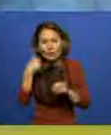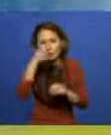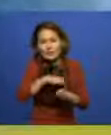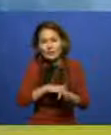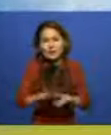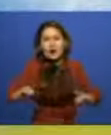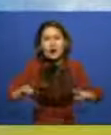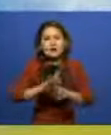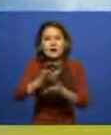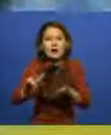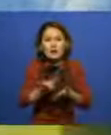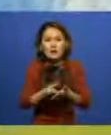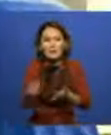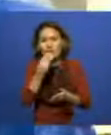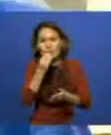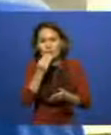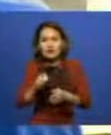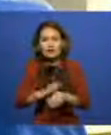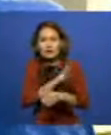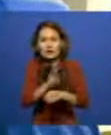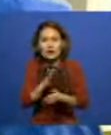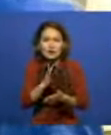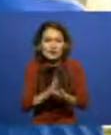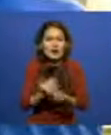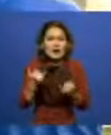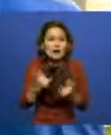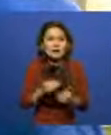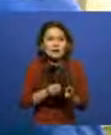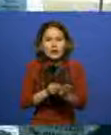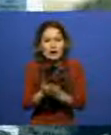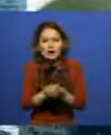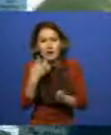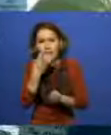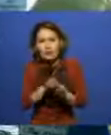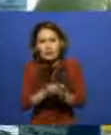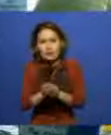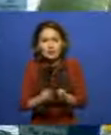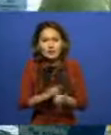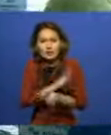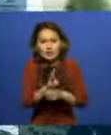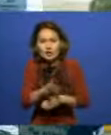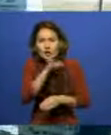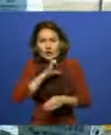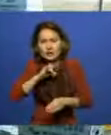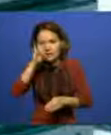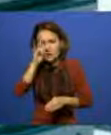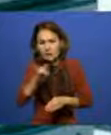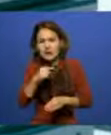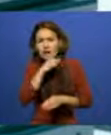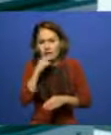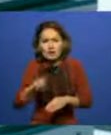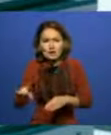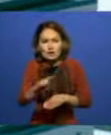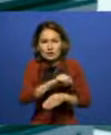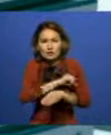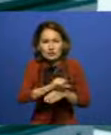Астана қаласының азық-түлік белдеуін қалыптастыруға атсалысып келе жатқан кәсіпорын өнімдері қазір еліміздің тек солтүстік аймақтарына ғана емес, Ресейдің 11 және